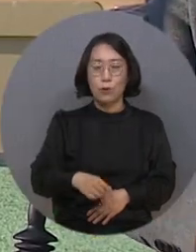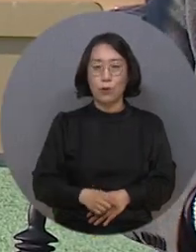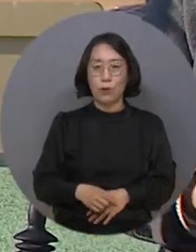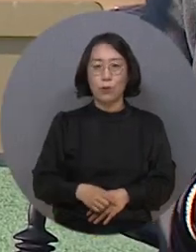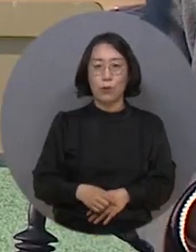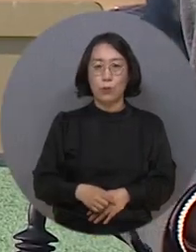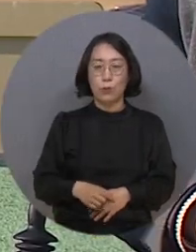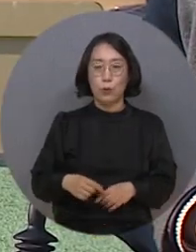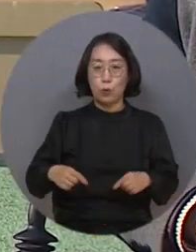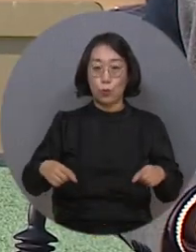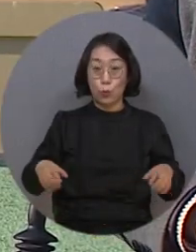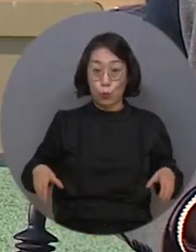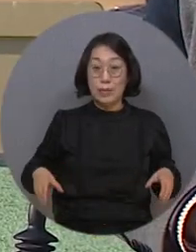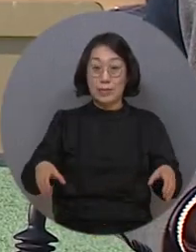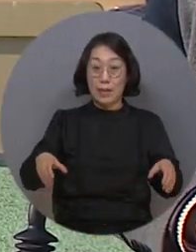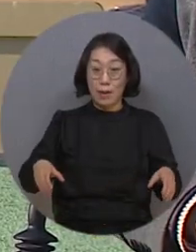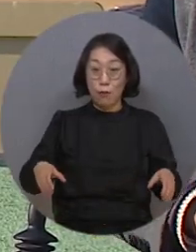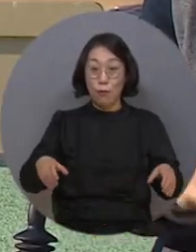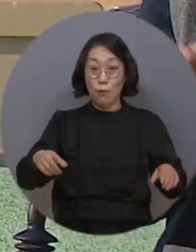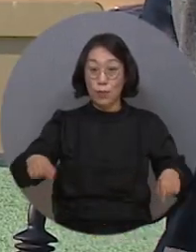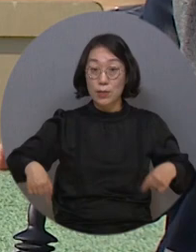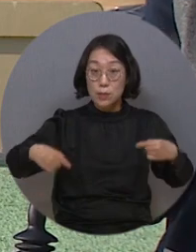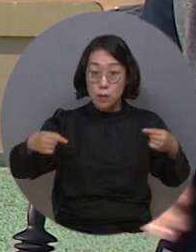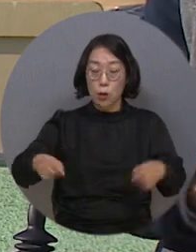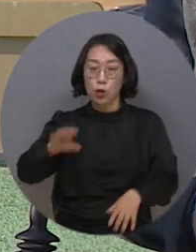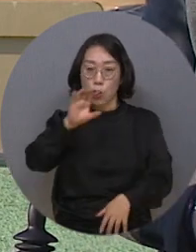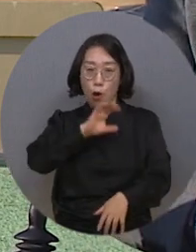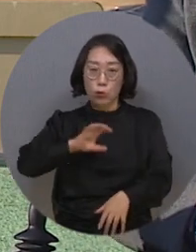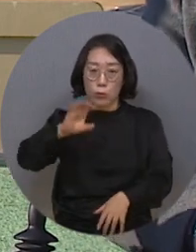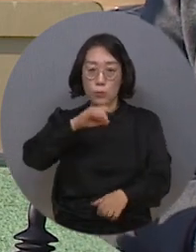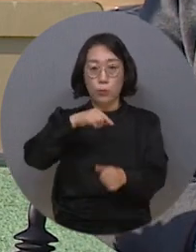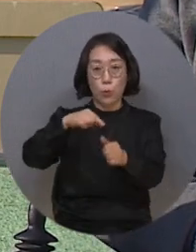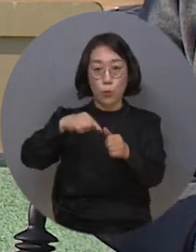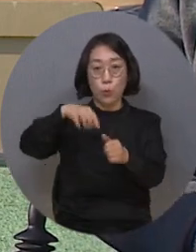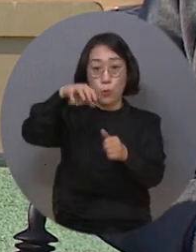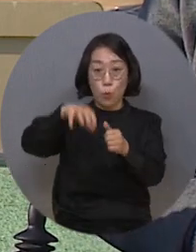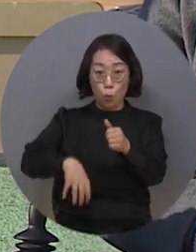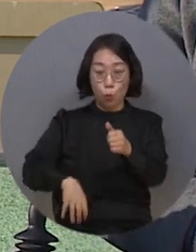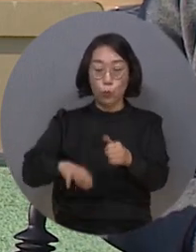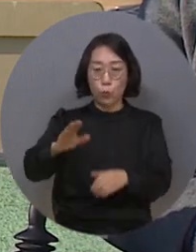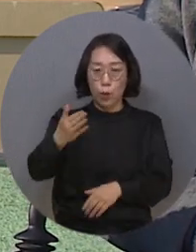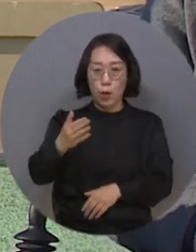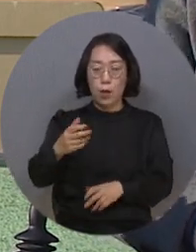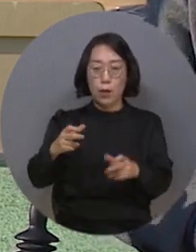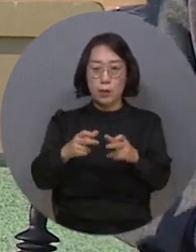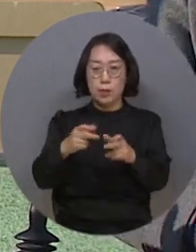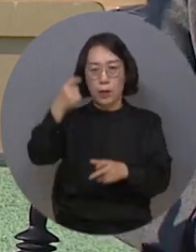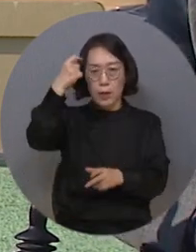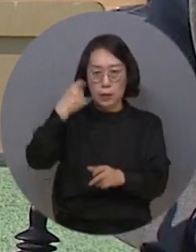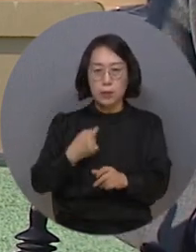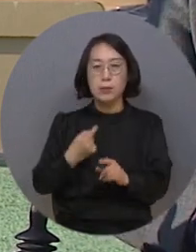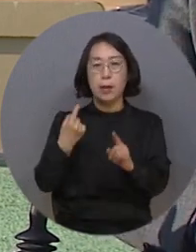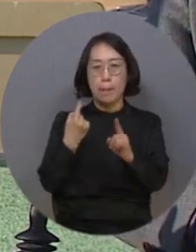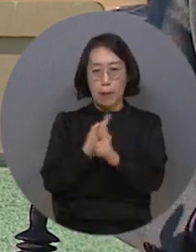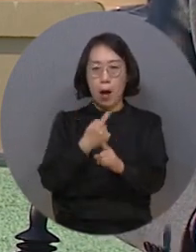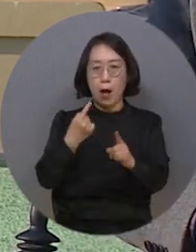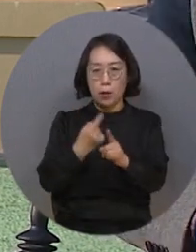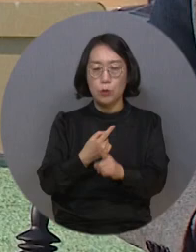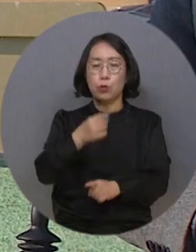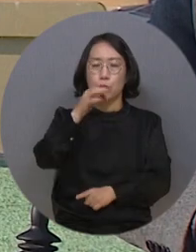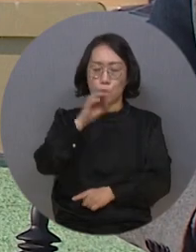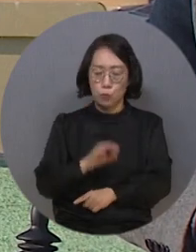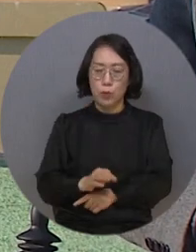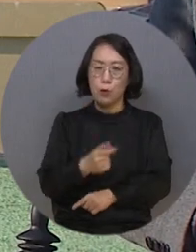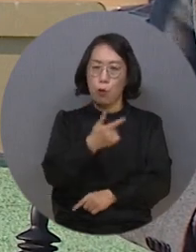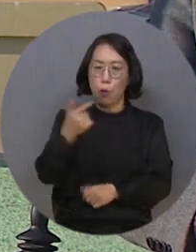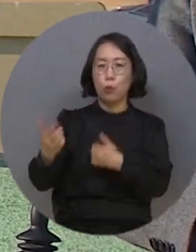예. 어, 우리의 운전 연습 교육장이 만들어진 예, 예, 예. 게 장애 인식 개선에도 네. 상당히 도움이 네, 되겠네요. 네, 네, 네, 네. 아,